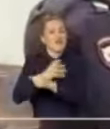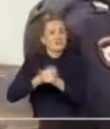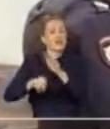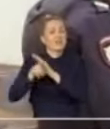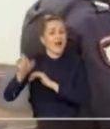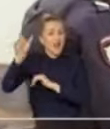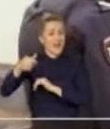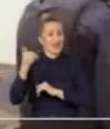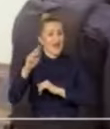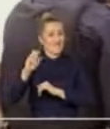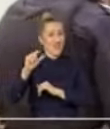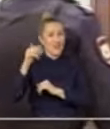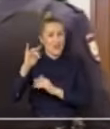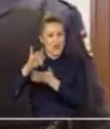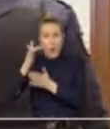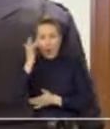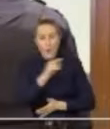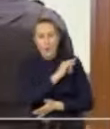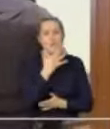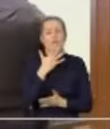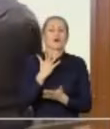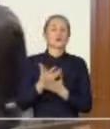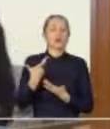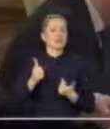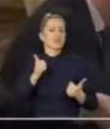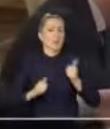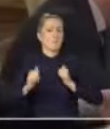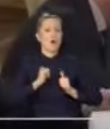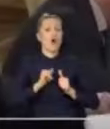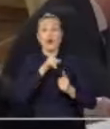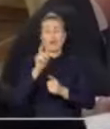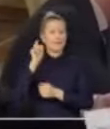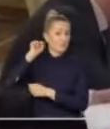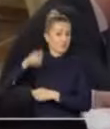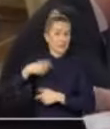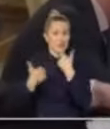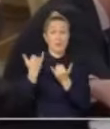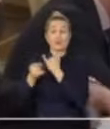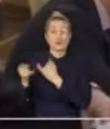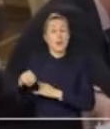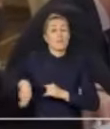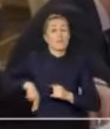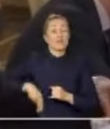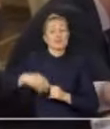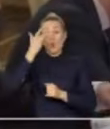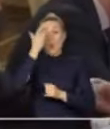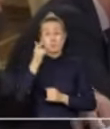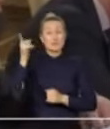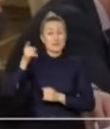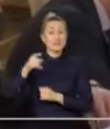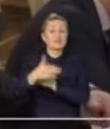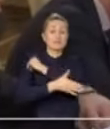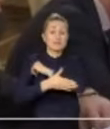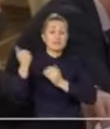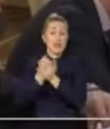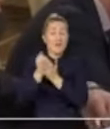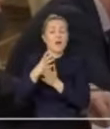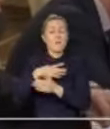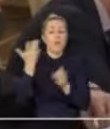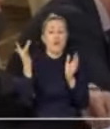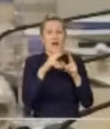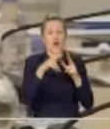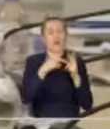Aleksieja Nawalnego mówił jedynie o głębokim zaniepokojeniu. Nie reagował, kiedy rosyjski minister spraw zagranicznych Siergiej Ławrow atakował Brukselę i Stany